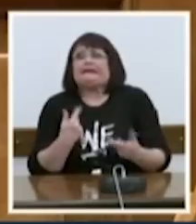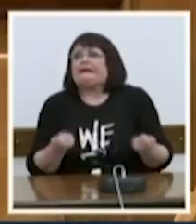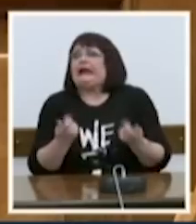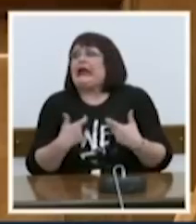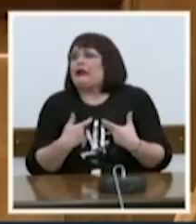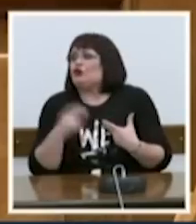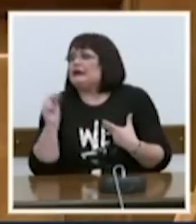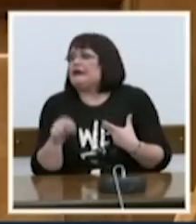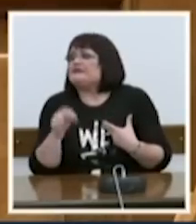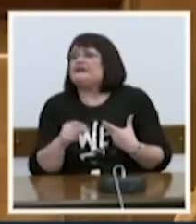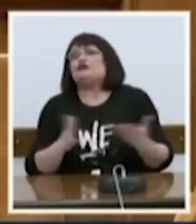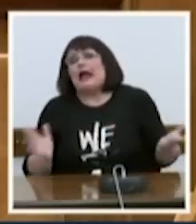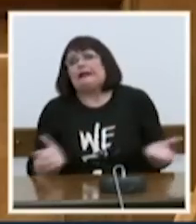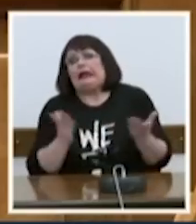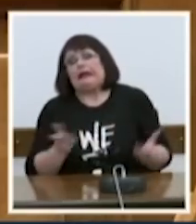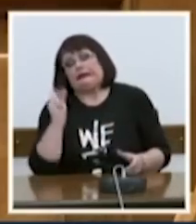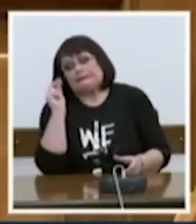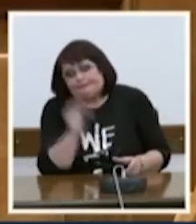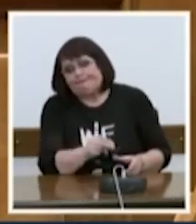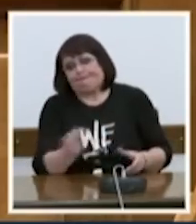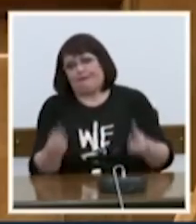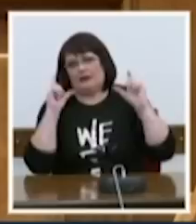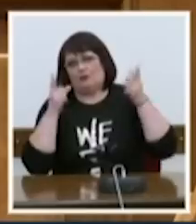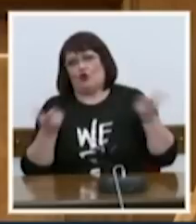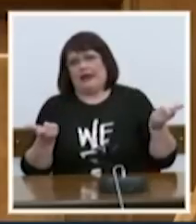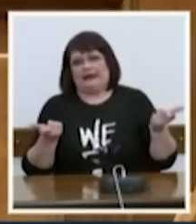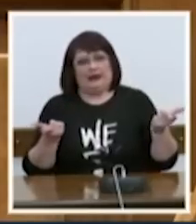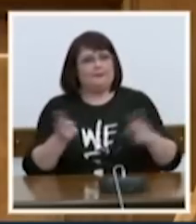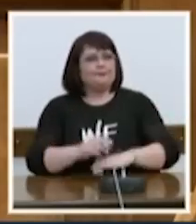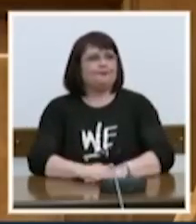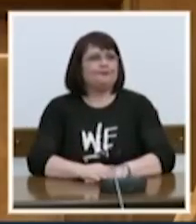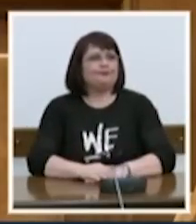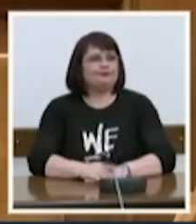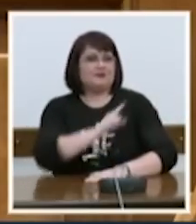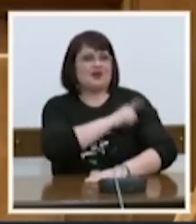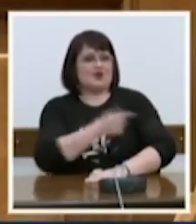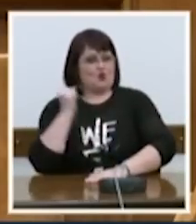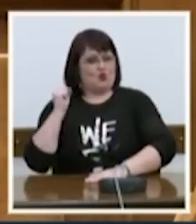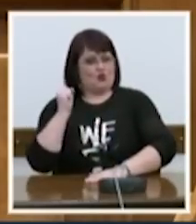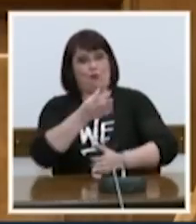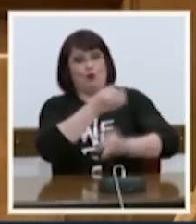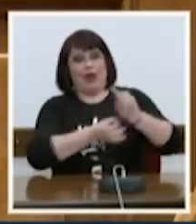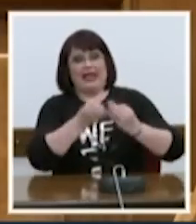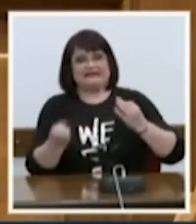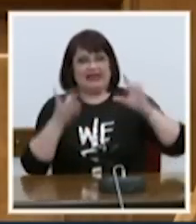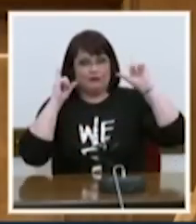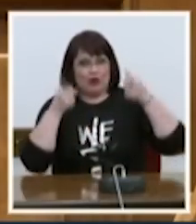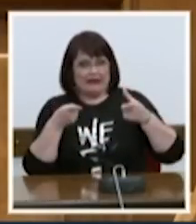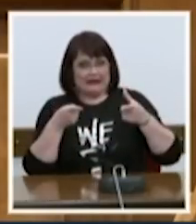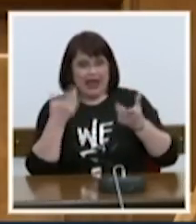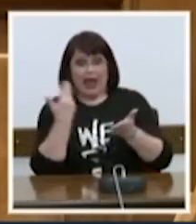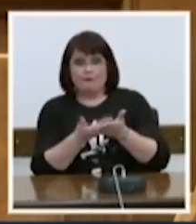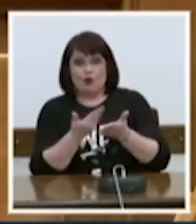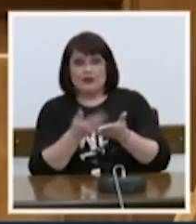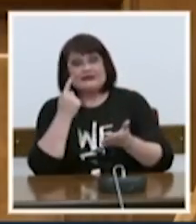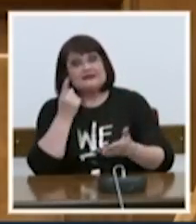Πιστεύουμε ακράδαντα ότι η παντοδυναμία ή όχι της οποιασδήποτε κυβέρνησης δεν κρίνεται φυσικά